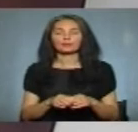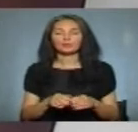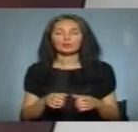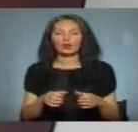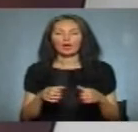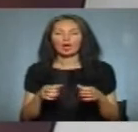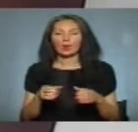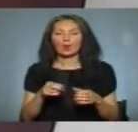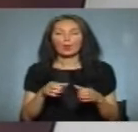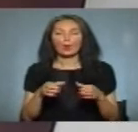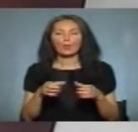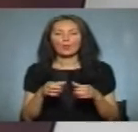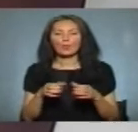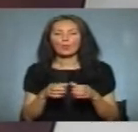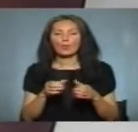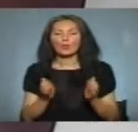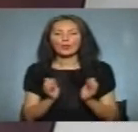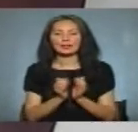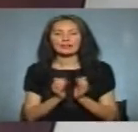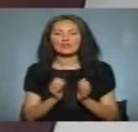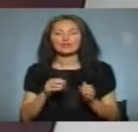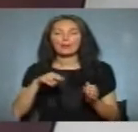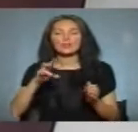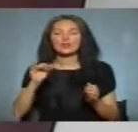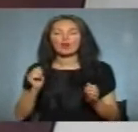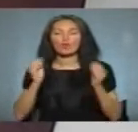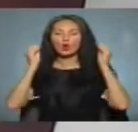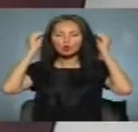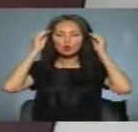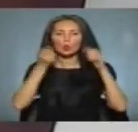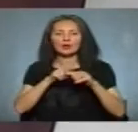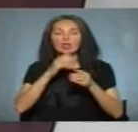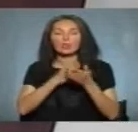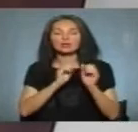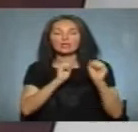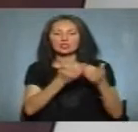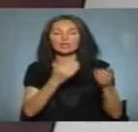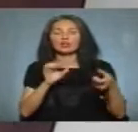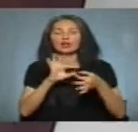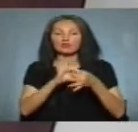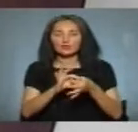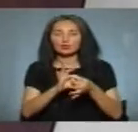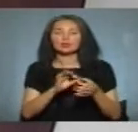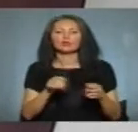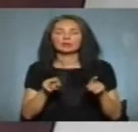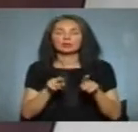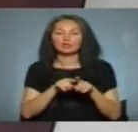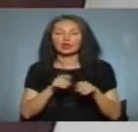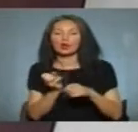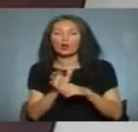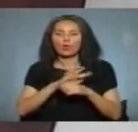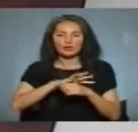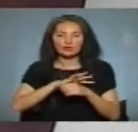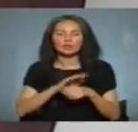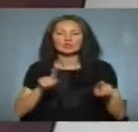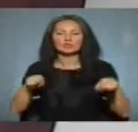Портативний пневмошолом, який має захищати від вірусів, зокрема від COVID-19, створили науковці Тернопільського медичного